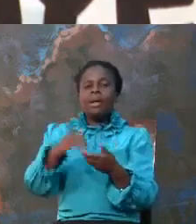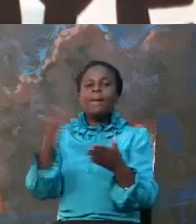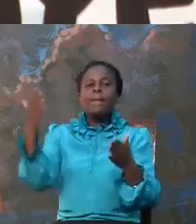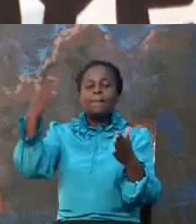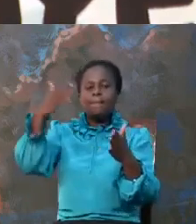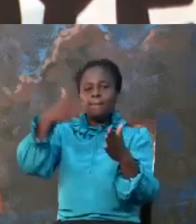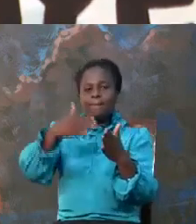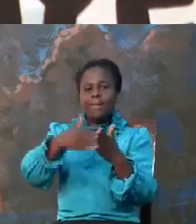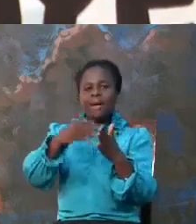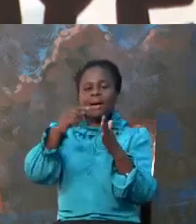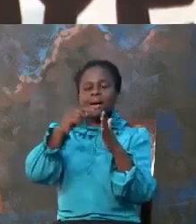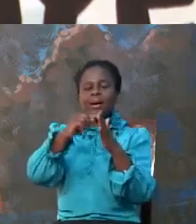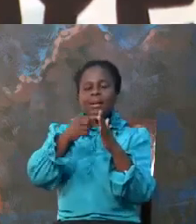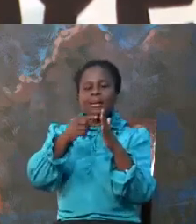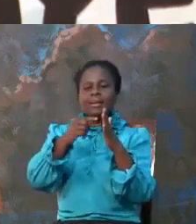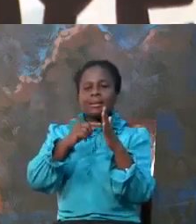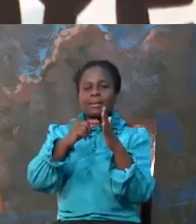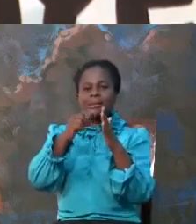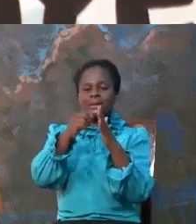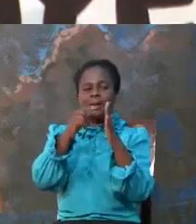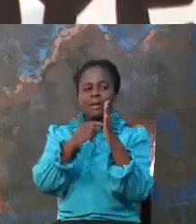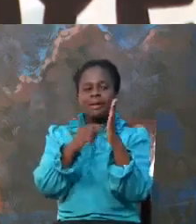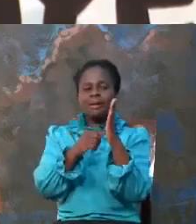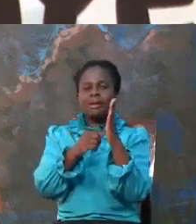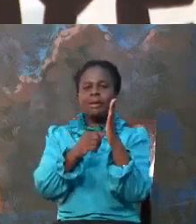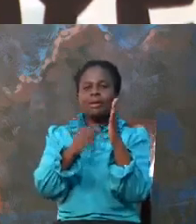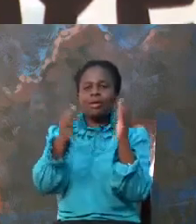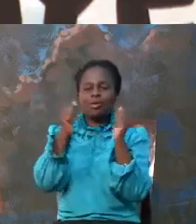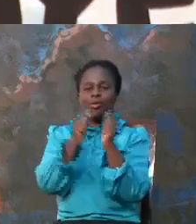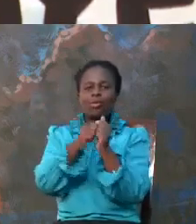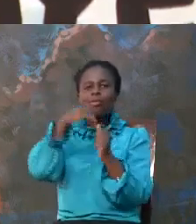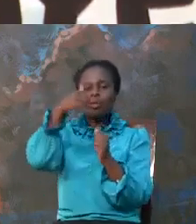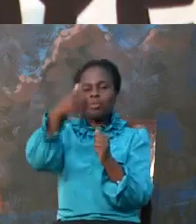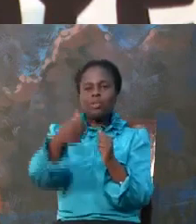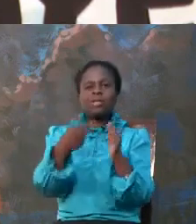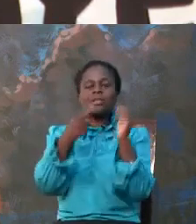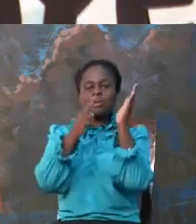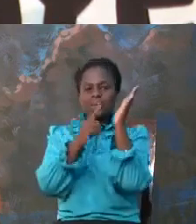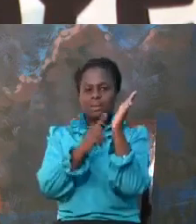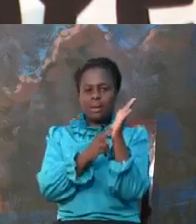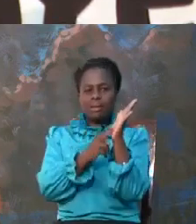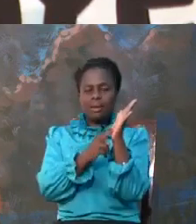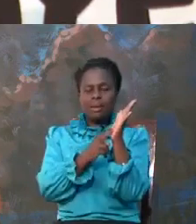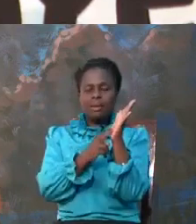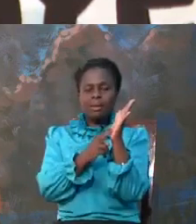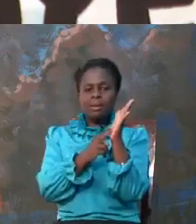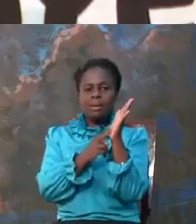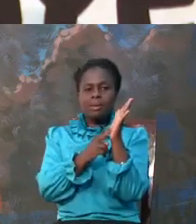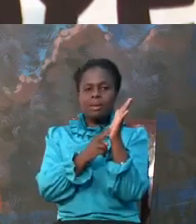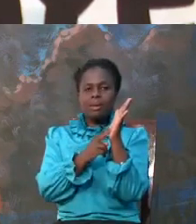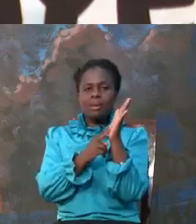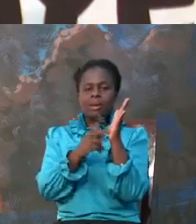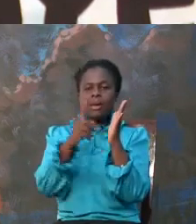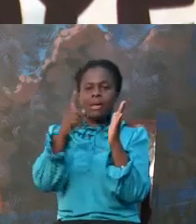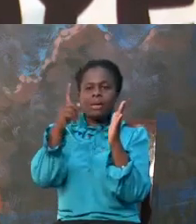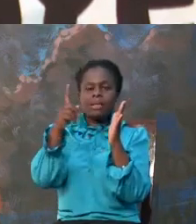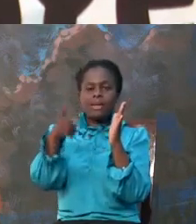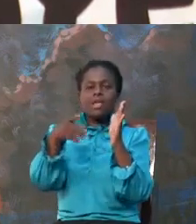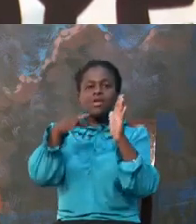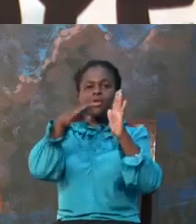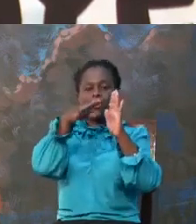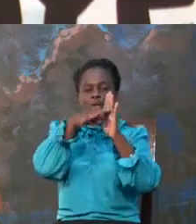mpaka tarehe 10 mwezi, tarehe 10 mwezi wa saba. Na hiyo ni kalenda ya